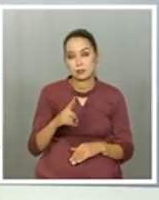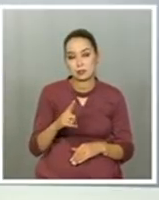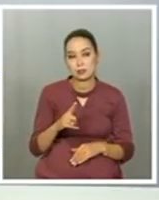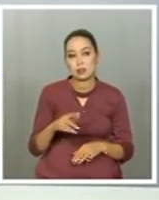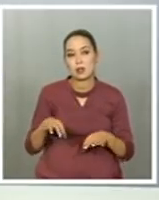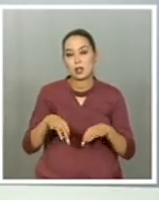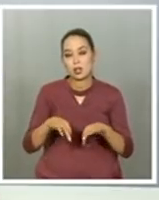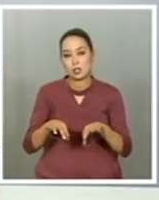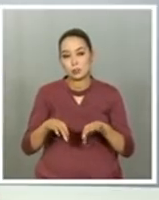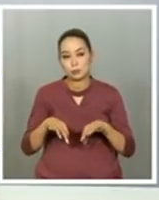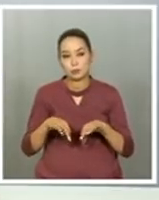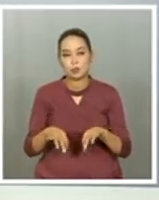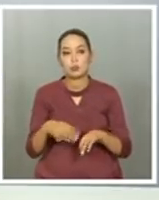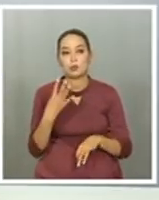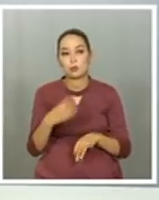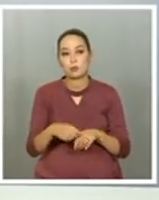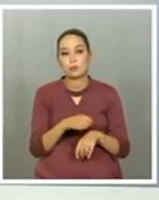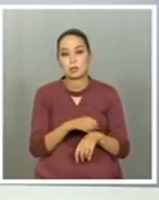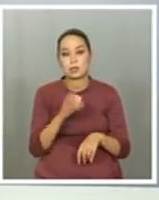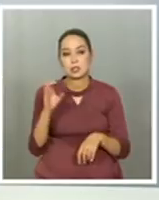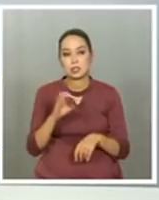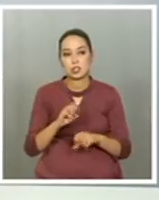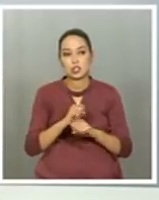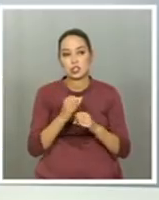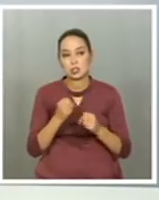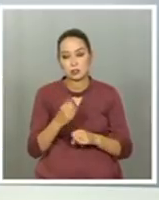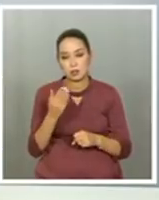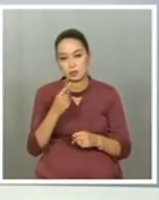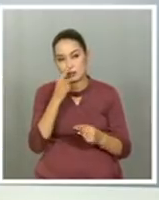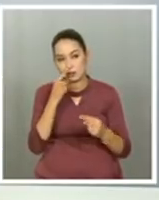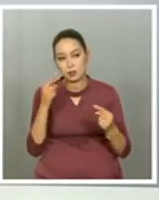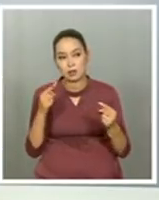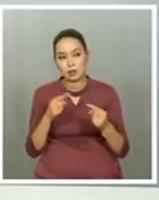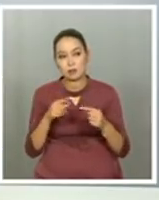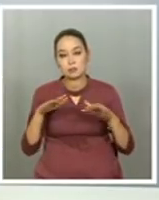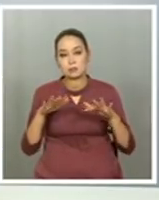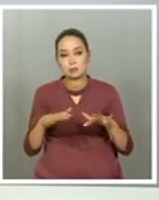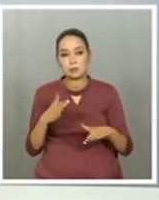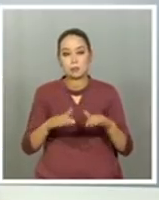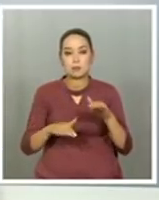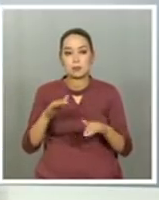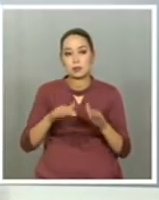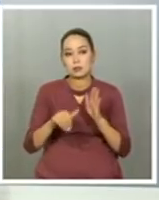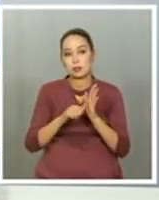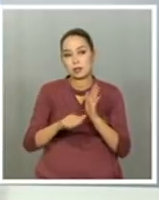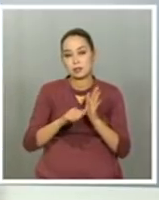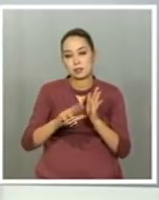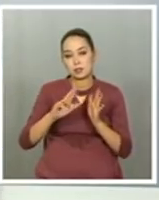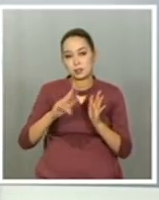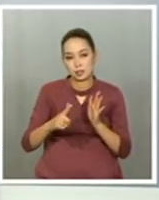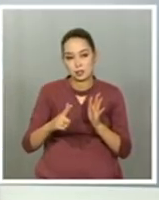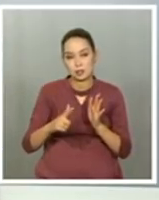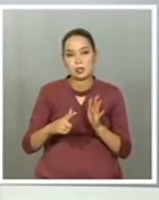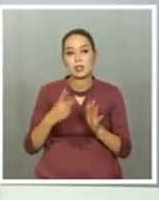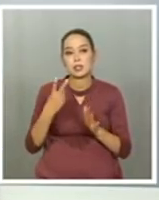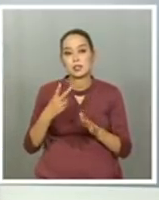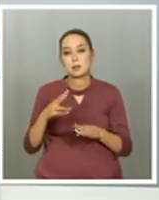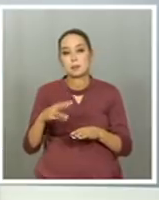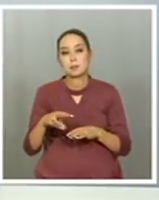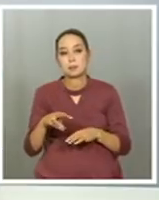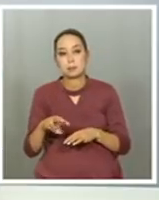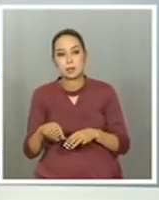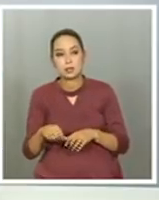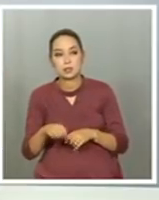арбаша 4 метр бөлінген секунд жылдамдықпен қарама-қарсы бағытта, массасы 60 кг 2